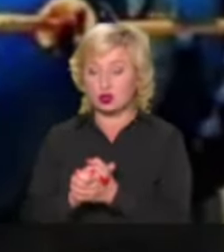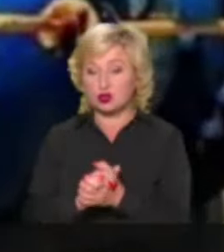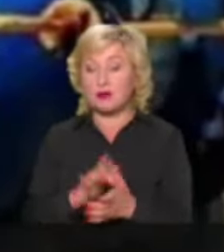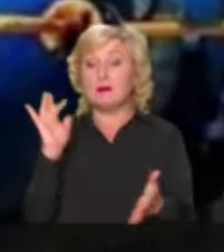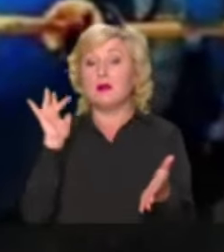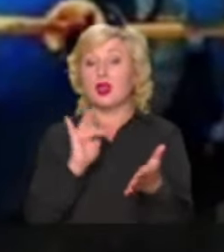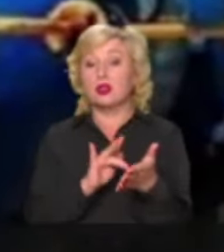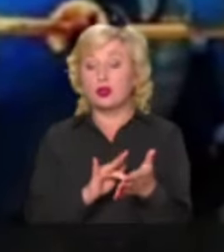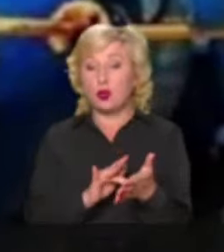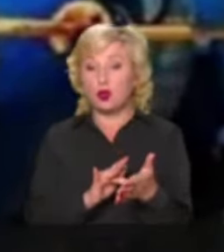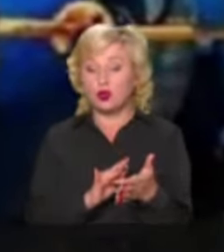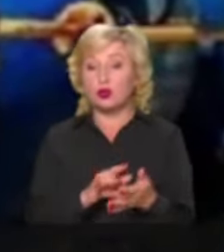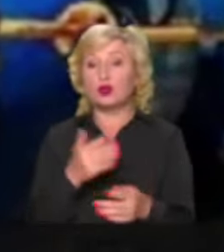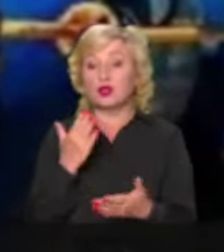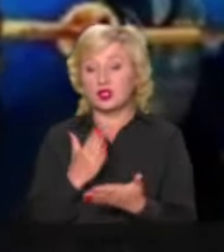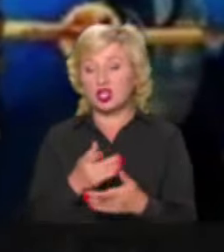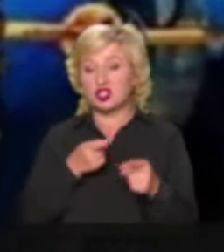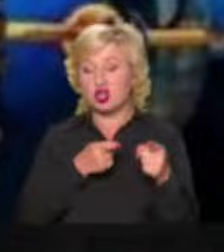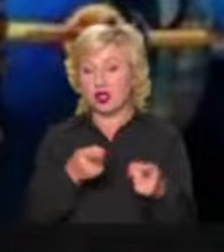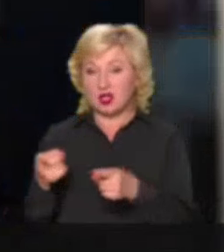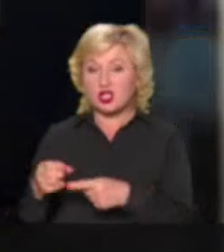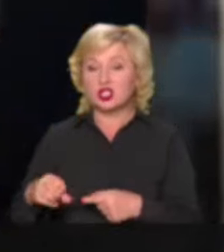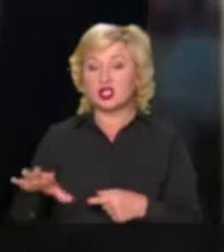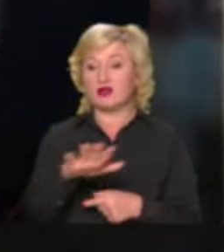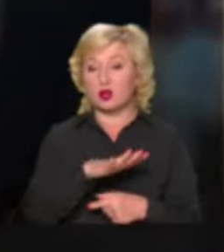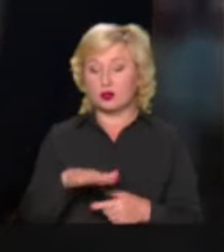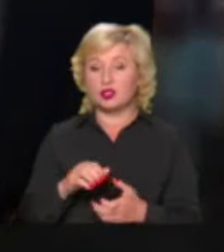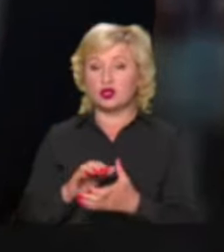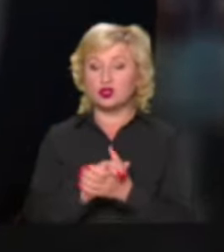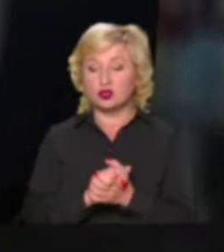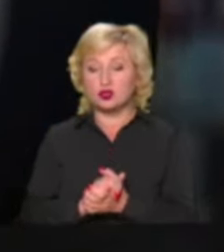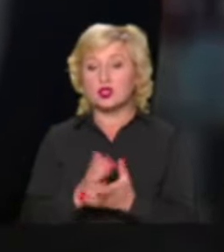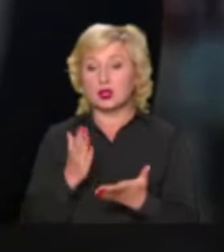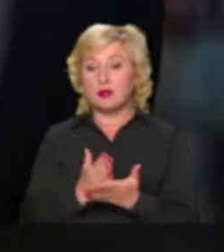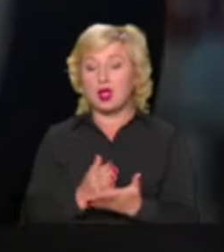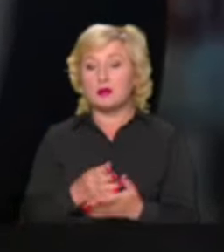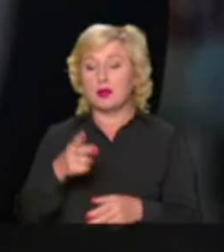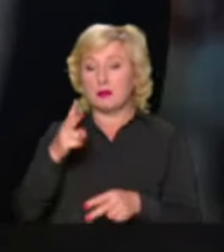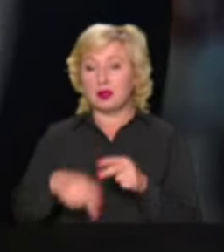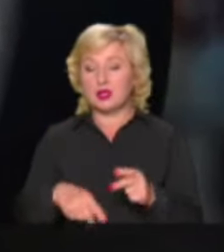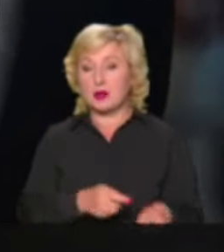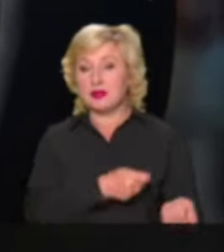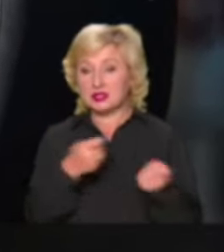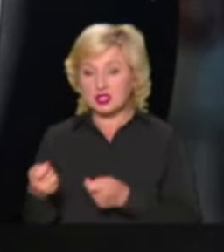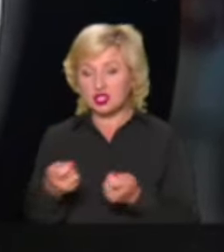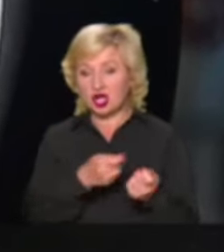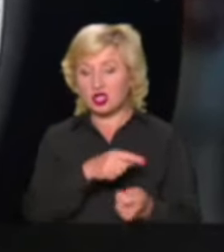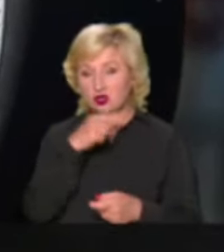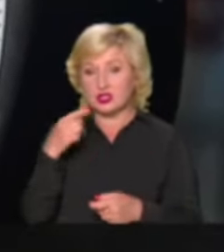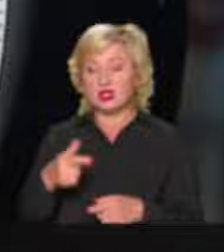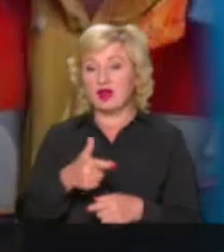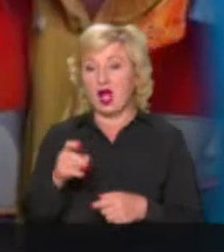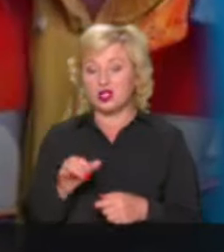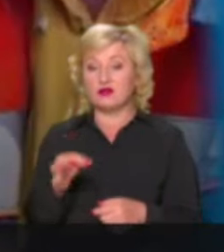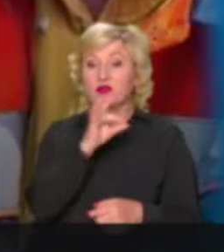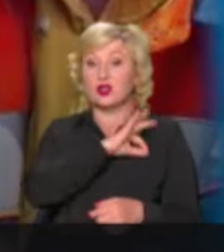метою є шантаж Європейського Союзу, що Київ може мати на меті припинення постачання російського газу до Європи, використовуючи